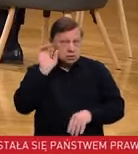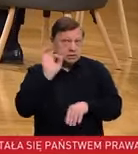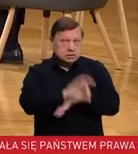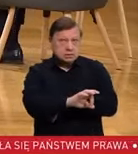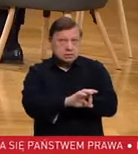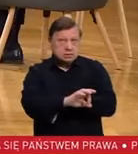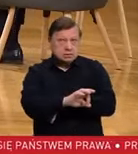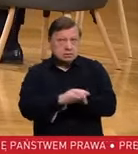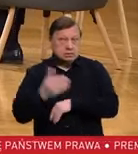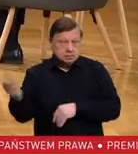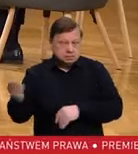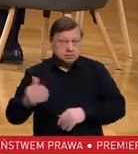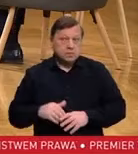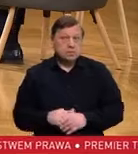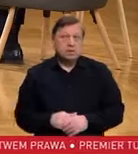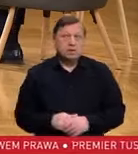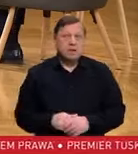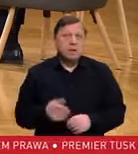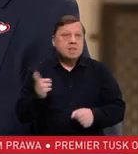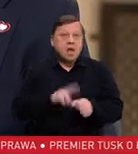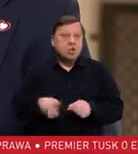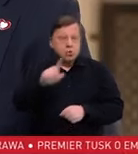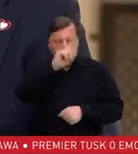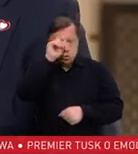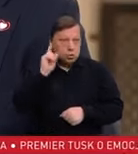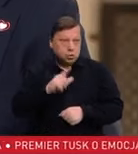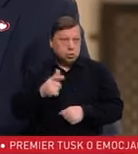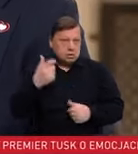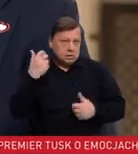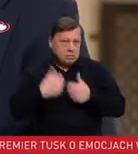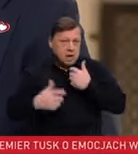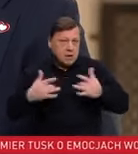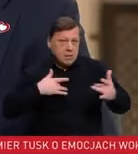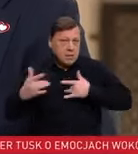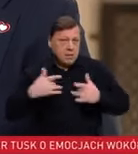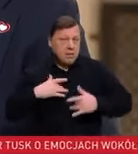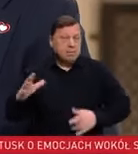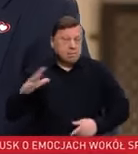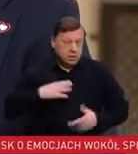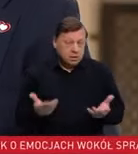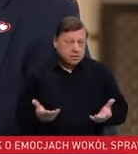i tragiczne losy niektórych ludzi. W związku z tym